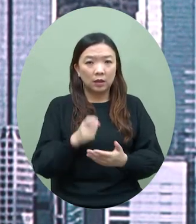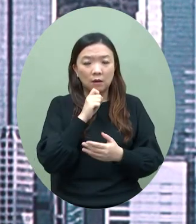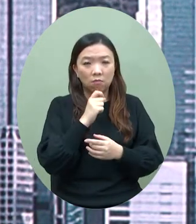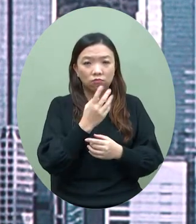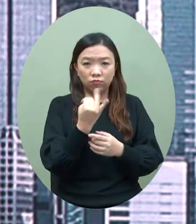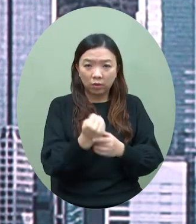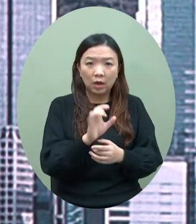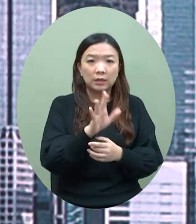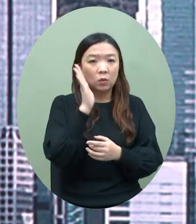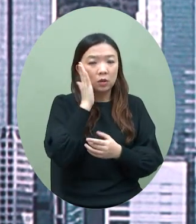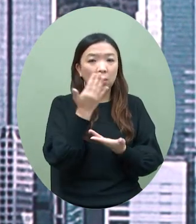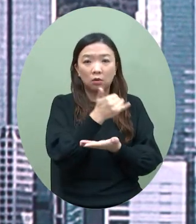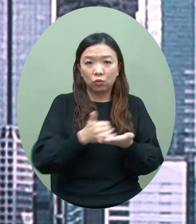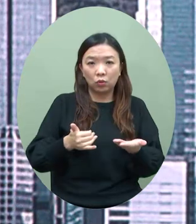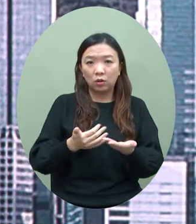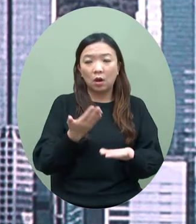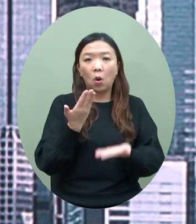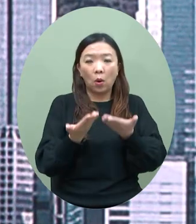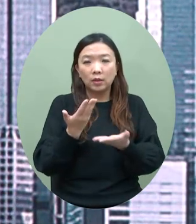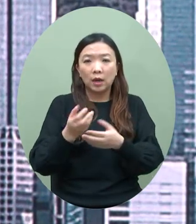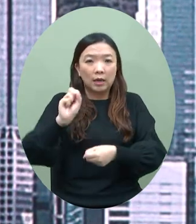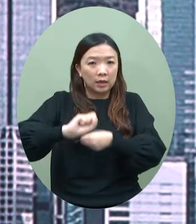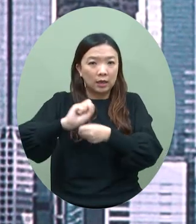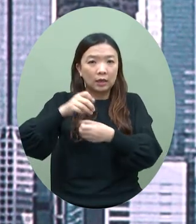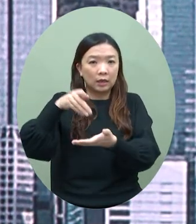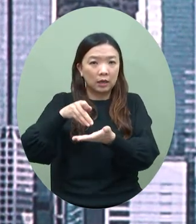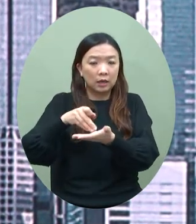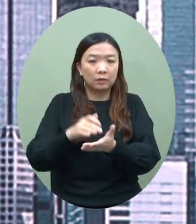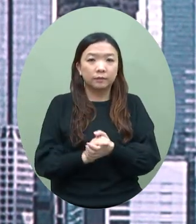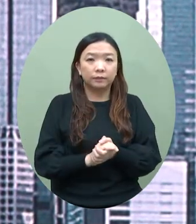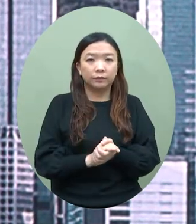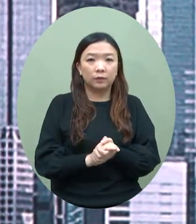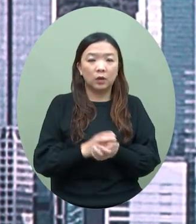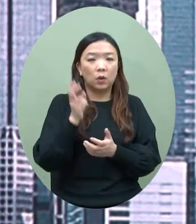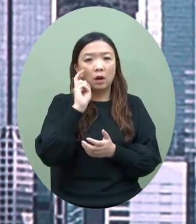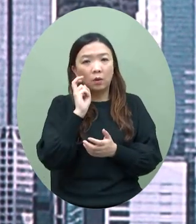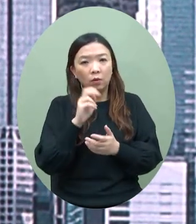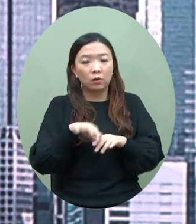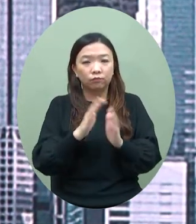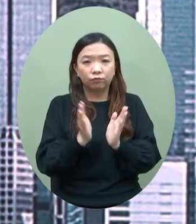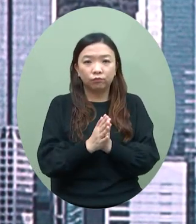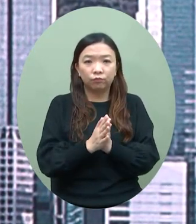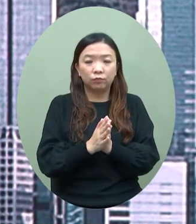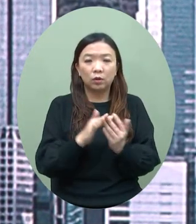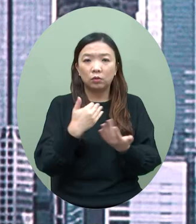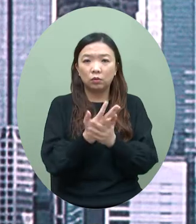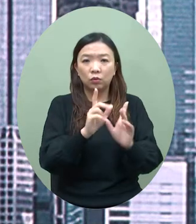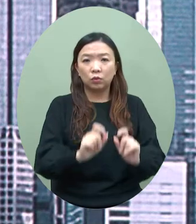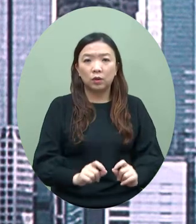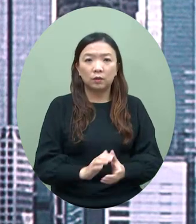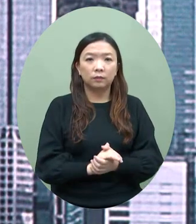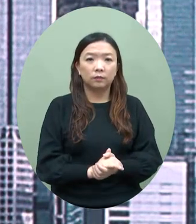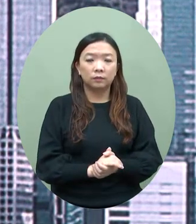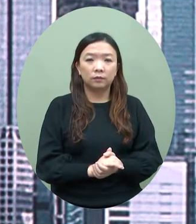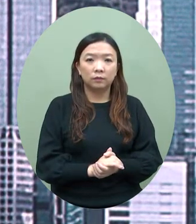店佢哋嘅退出或者啲酒店嘅加入咧，其實我哋都係考慮咗即係整體上嘅一系列嘅因素啊，亦都